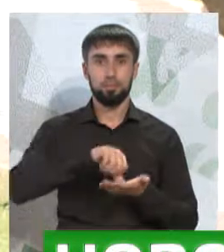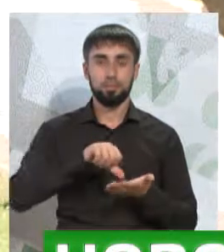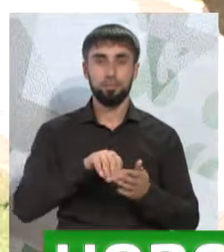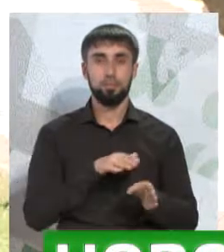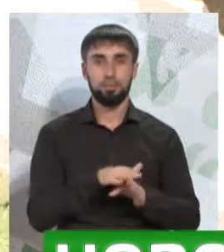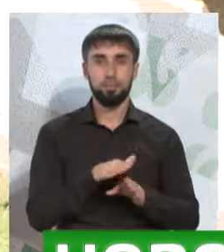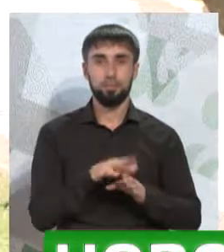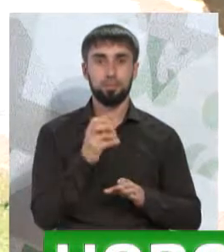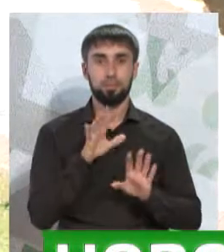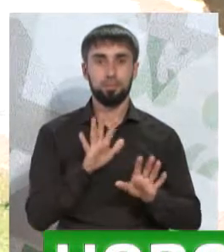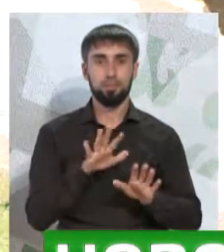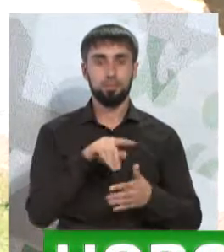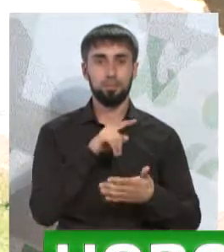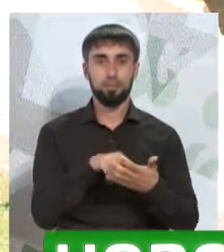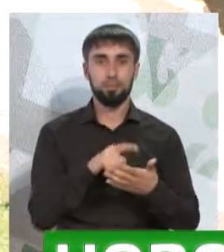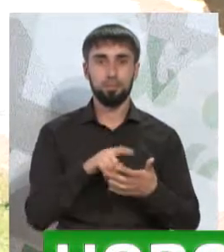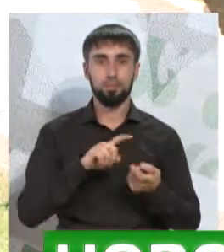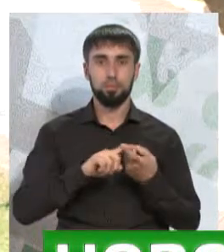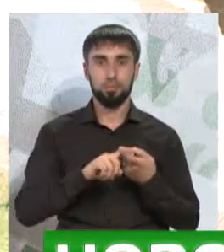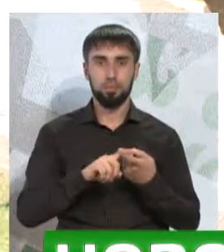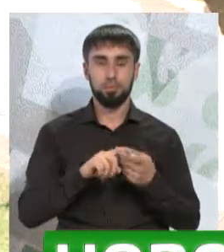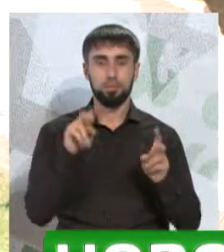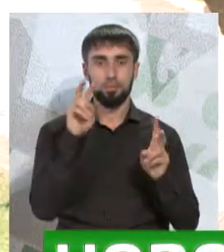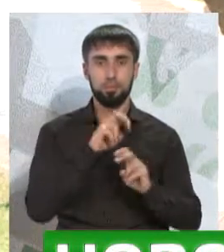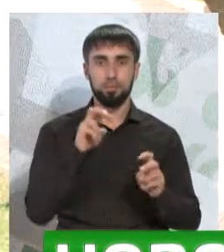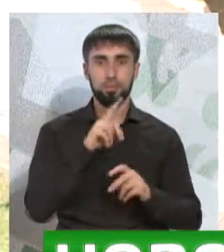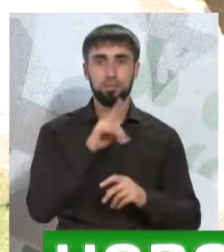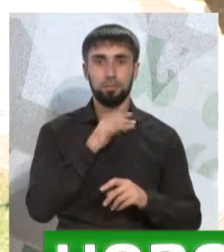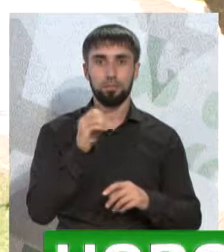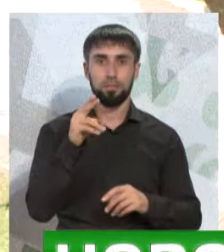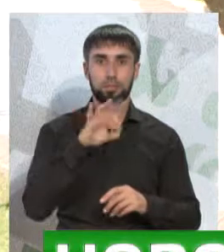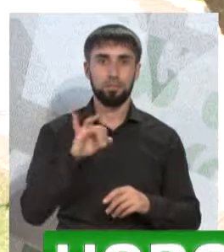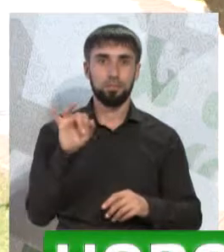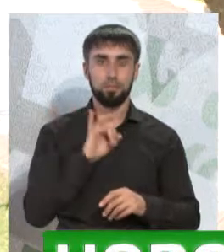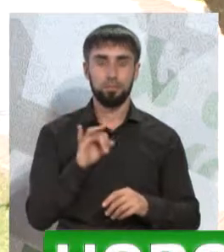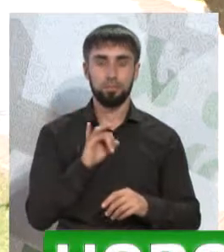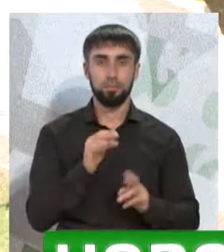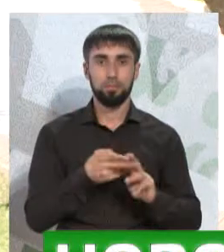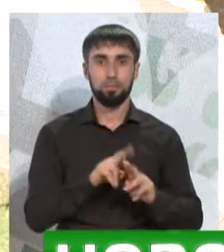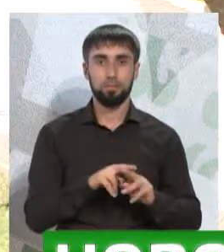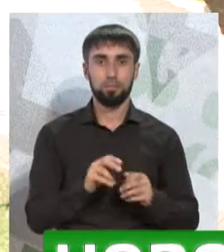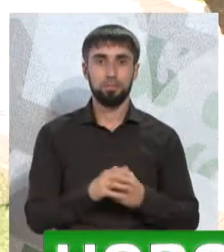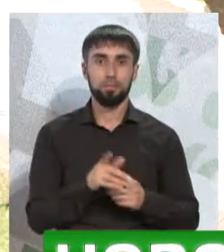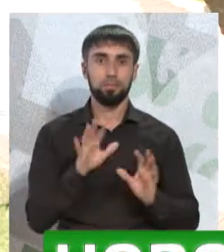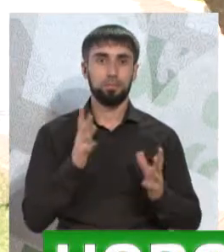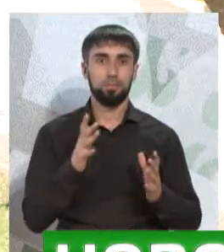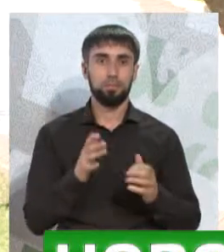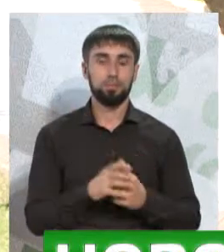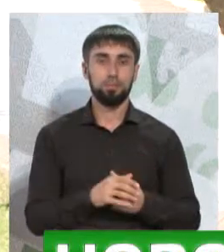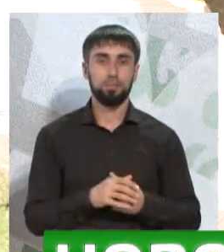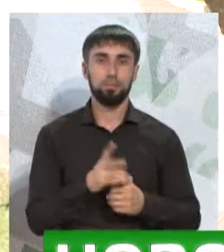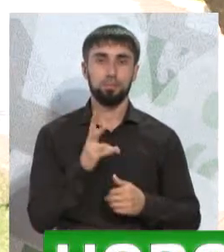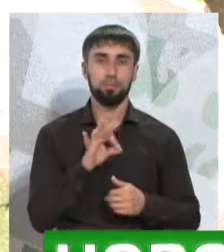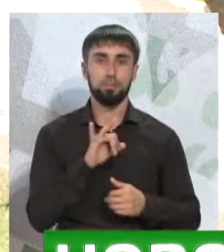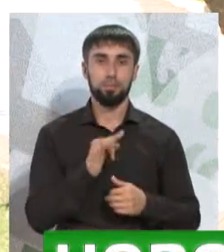с вопросами касаемо проверки знаний по истории этого события, но